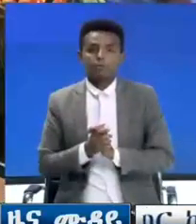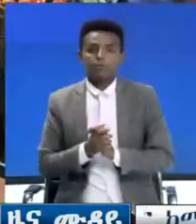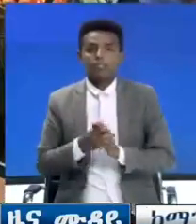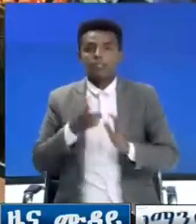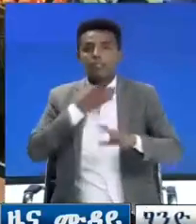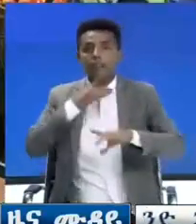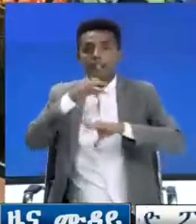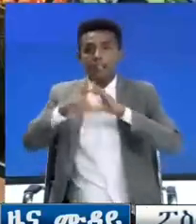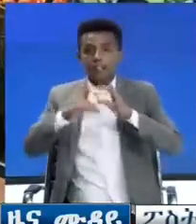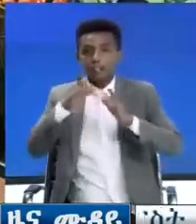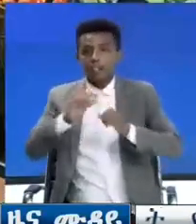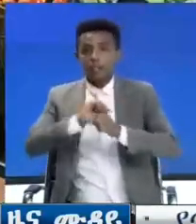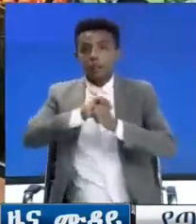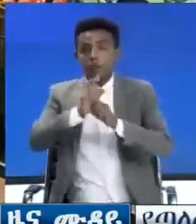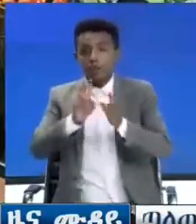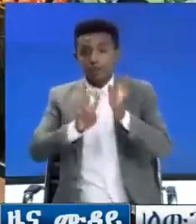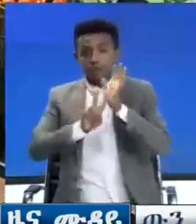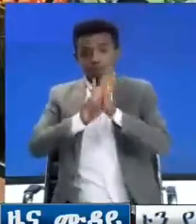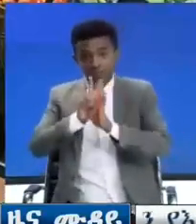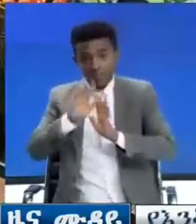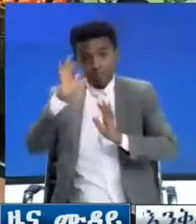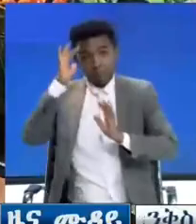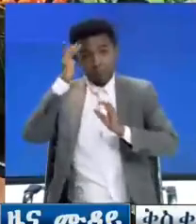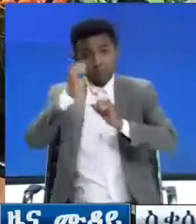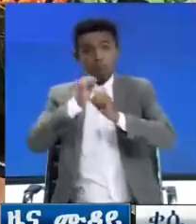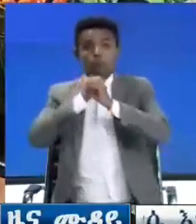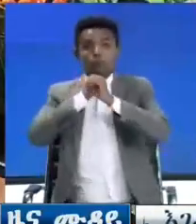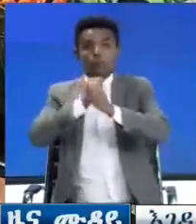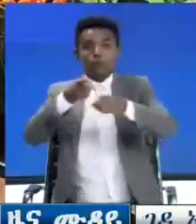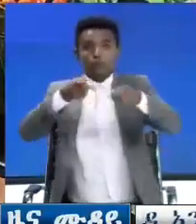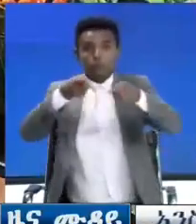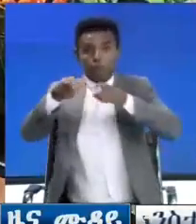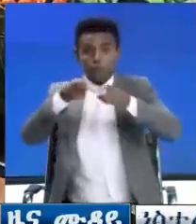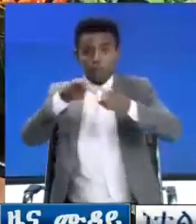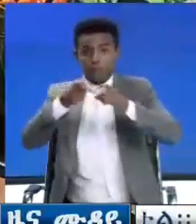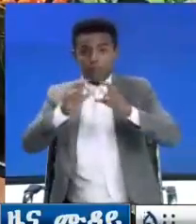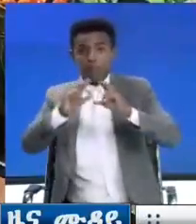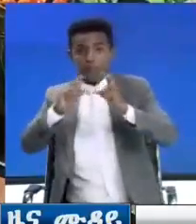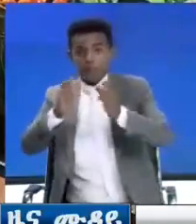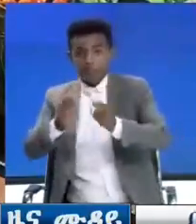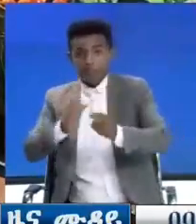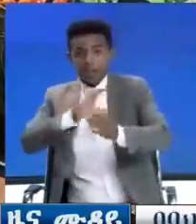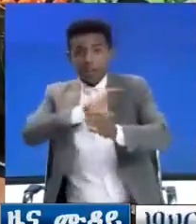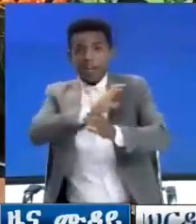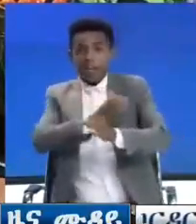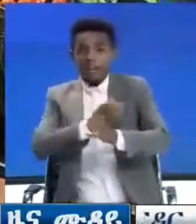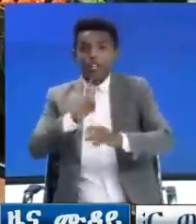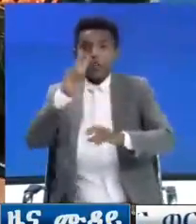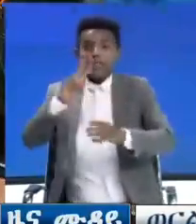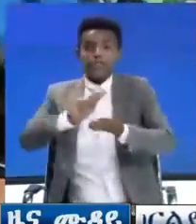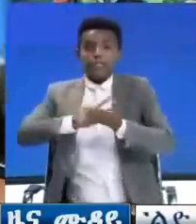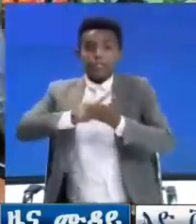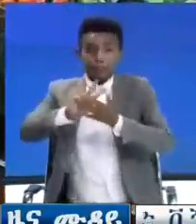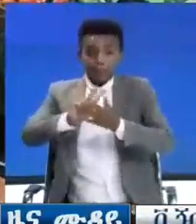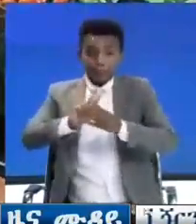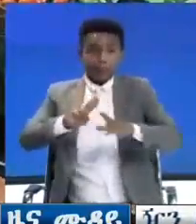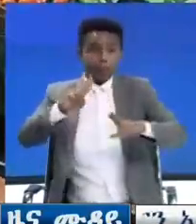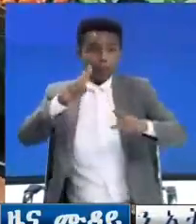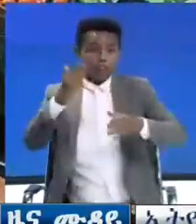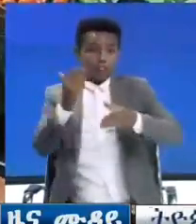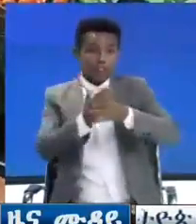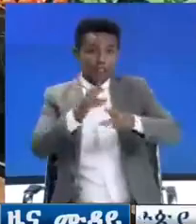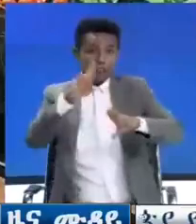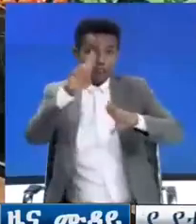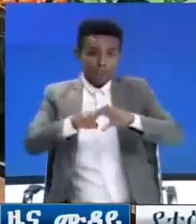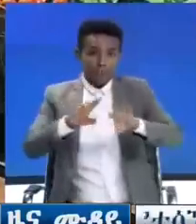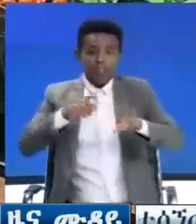የአማራ ክልል የኮሮና ቫይረስ ወረርሽኝ መከላከልና መቆጣጠር ግብረ ኃይል ለሁለት ሳምንታት እገዳ መጣሉ ይታወቃል። እንግዲህ